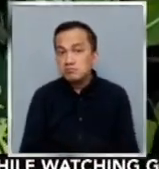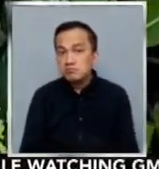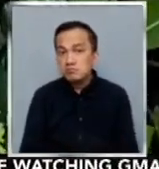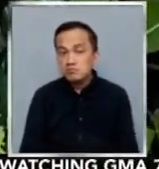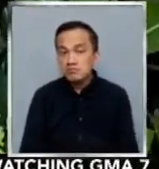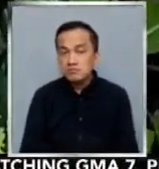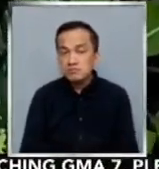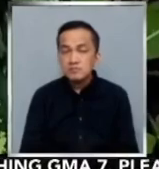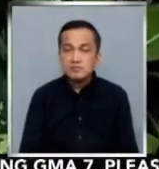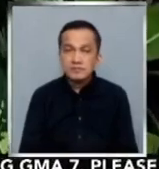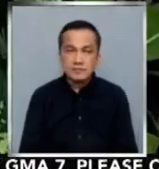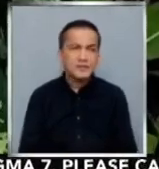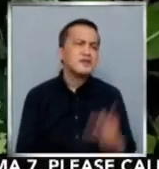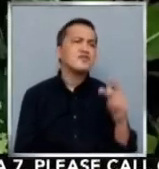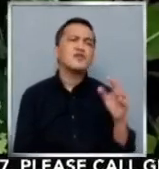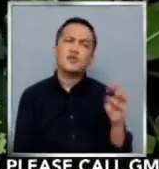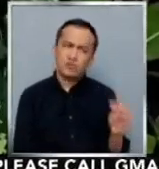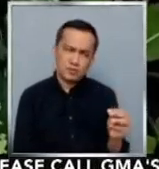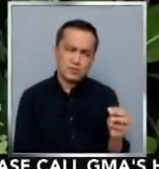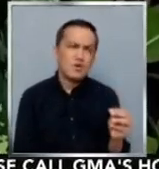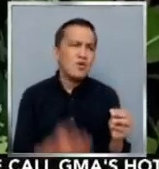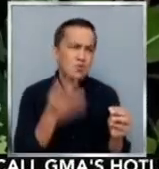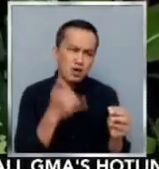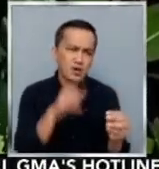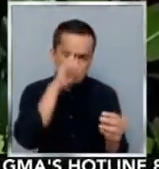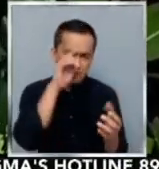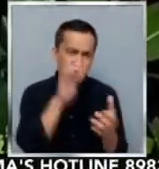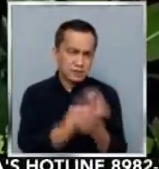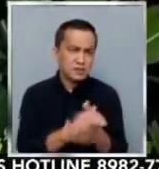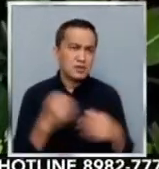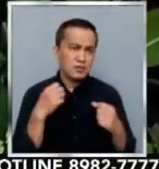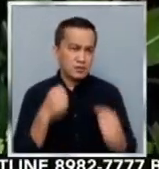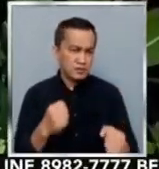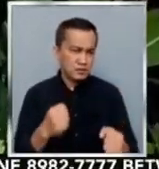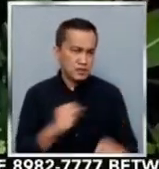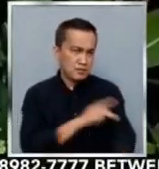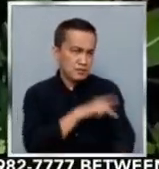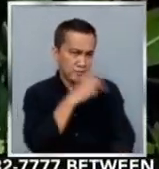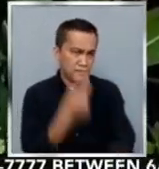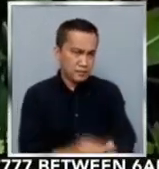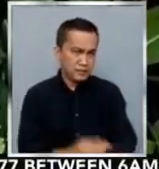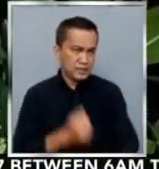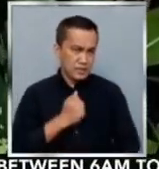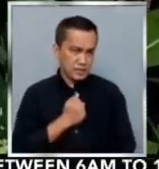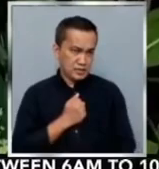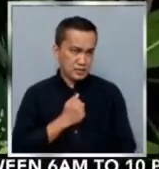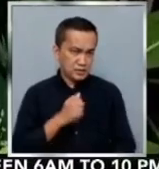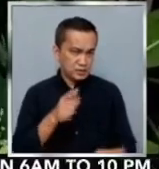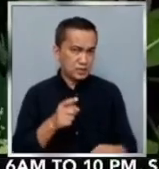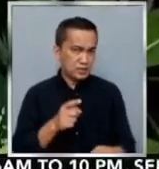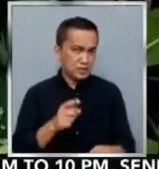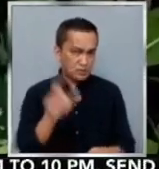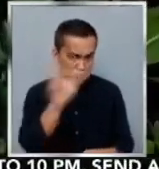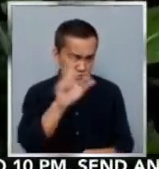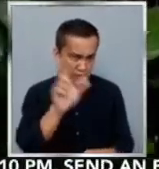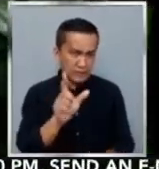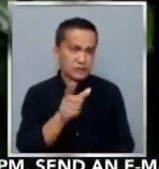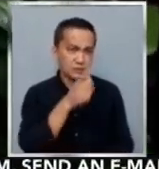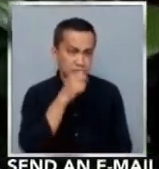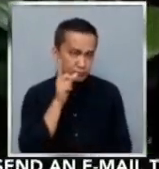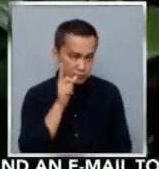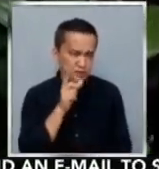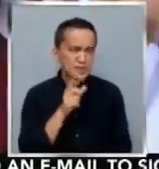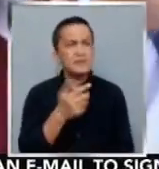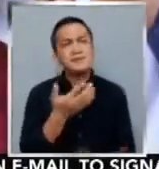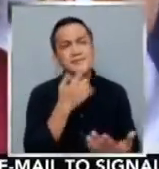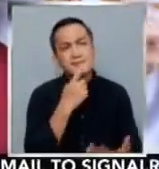Kuya Kim, bakit may paniniwala na lumalakas ang kapangyarihan ng anting-anting tuwing sasapit ang mahal na araw? Kuya Kim,